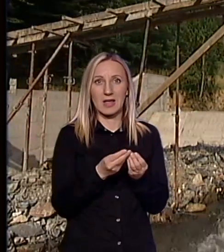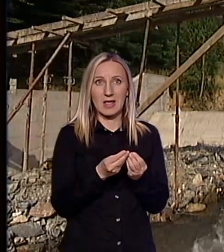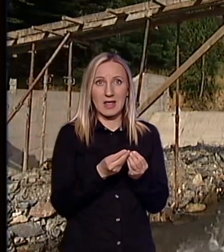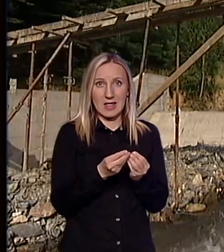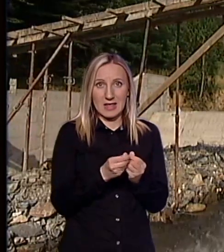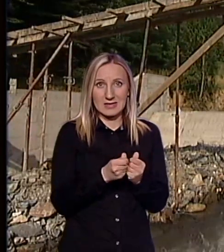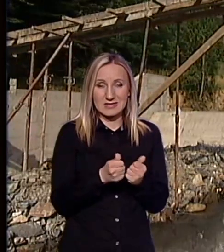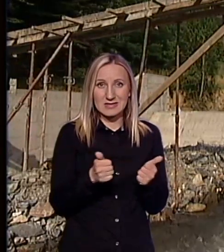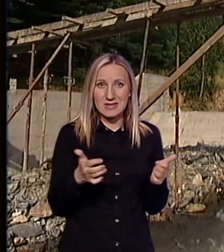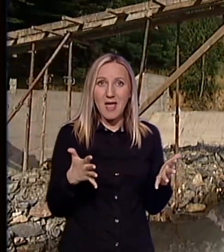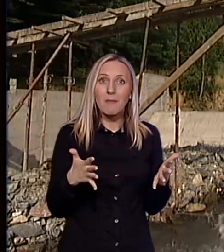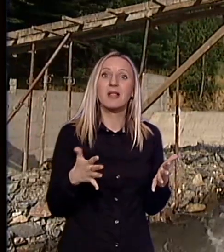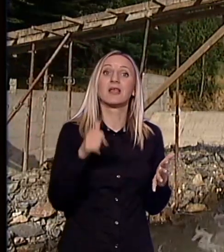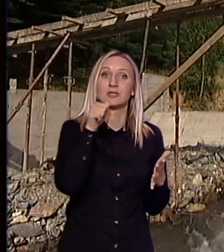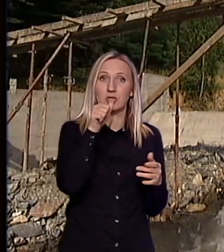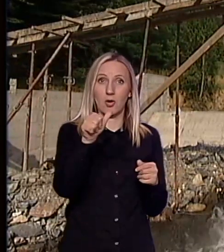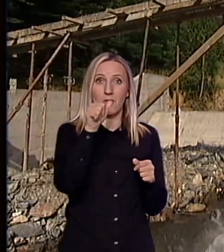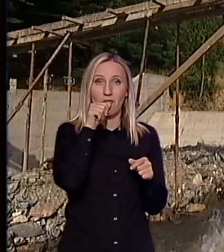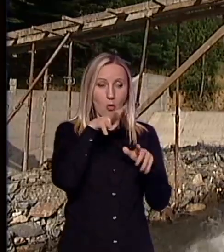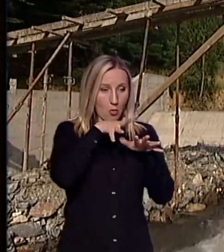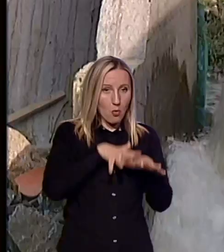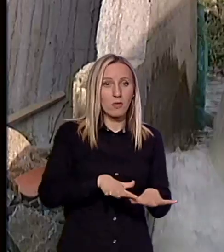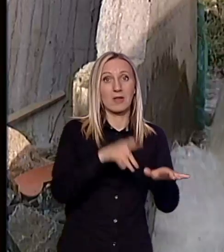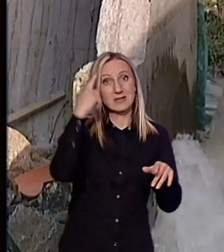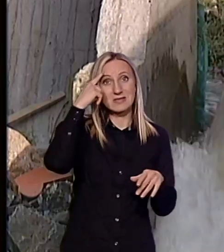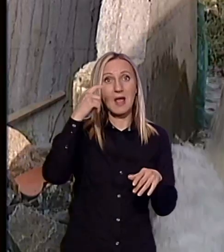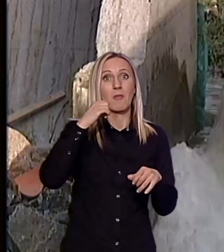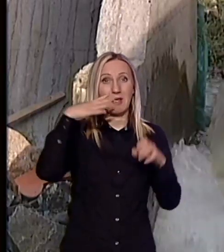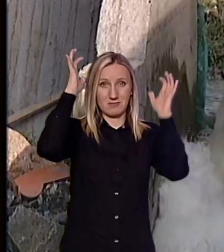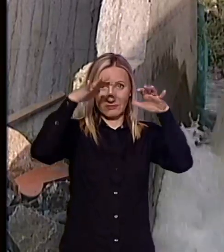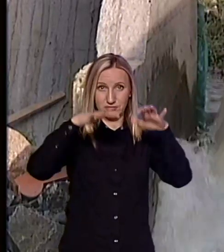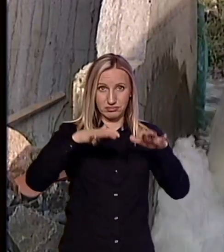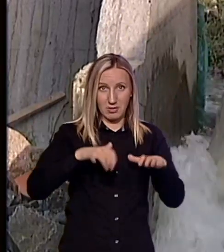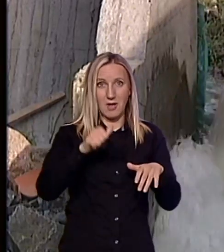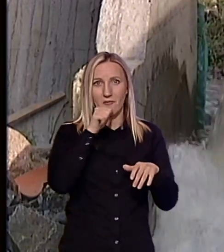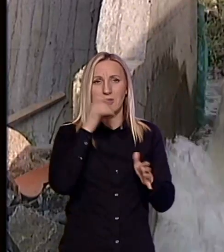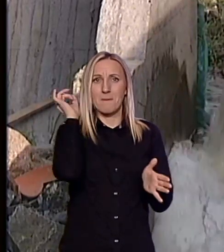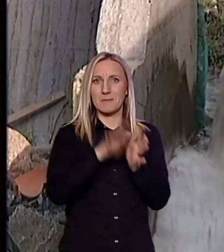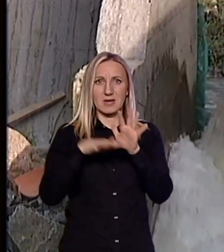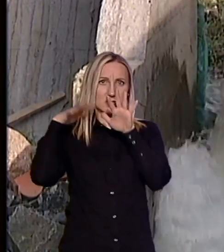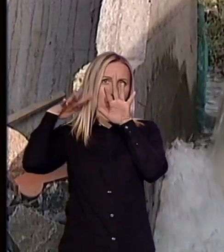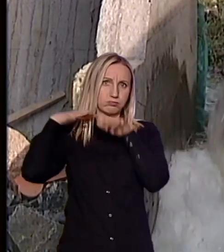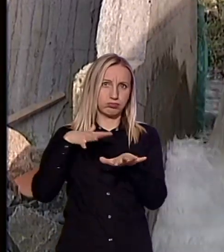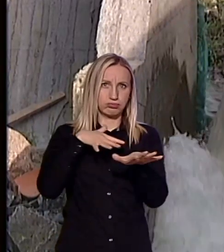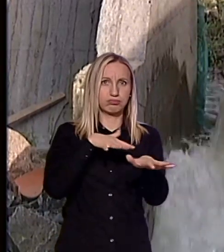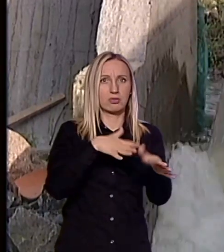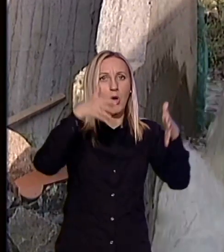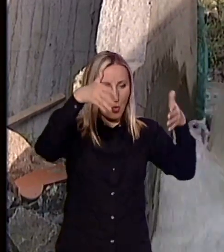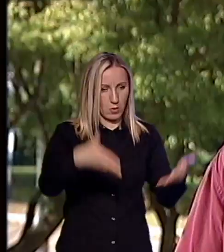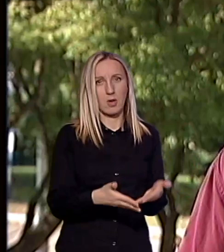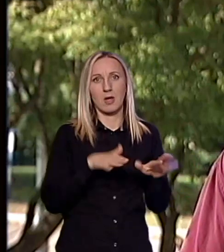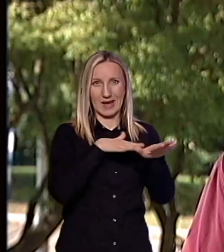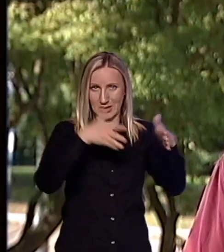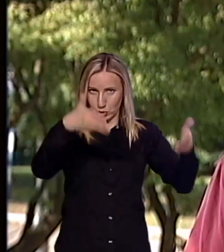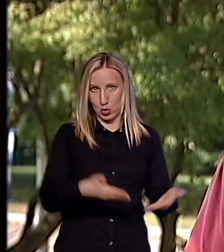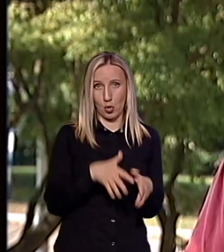vodom. Znamo da nakon padavina, znači ta voda se nekom velikom brzinom spusti u rečnom korito, ali onda dok je